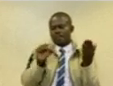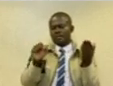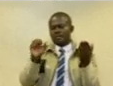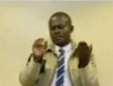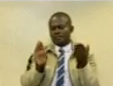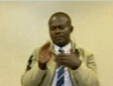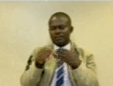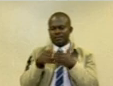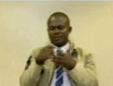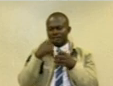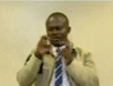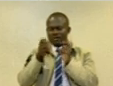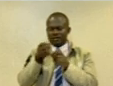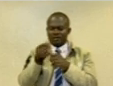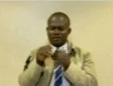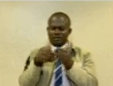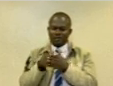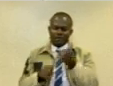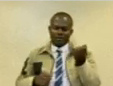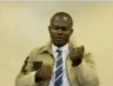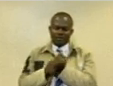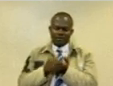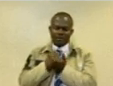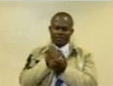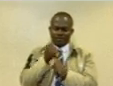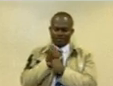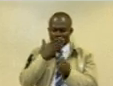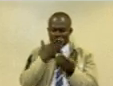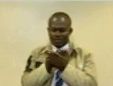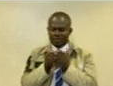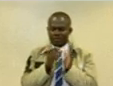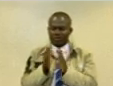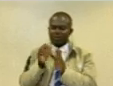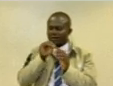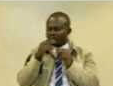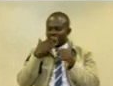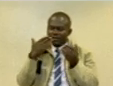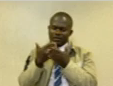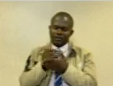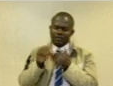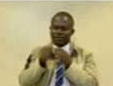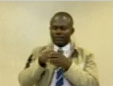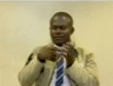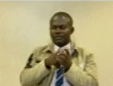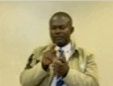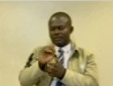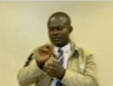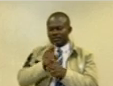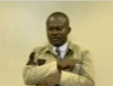RSSB avuga ko aya mafaranga ari inkunga izafasha kunoza zimwe muri serivisi zitagendaga neza zirimo no kwishyura